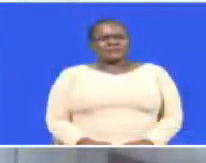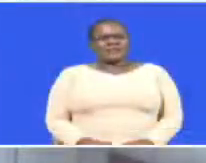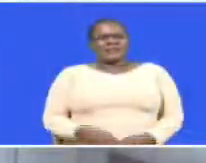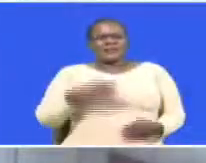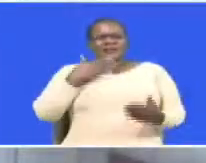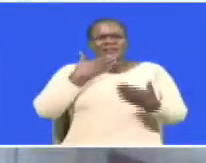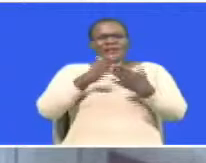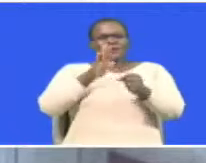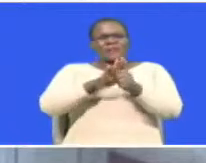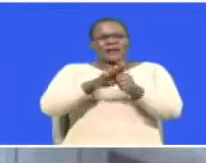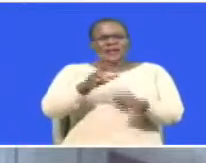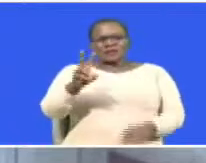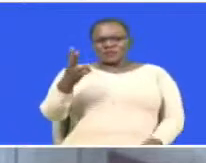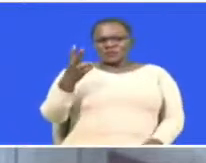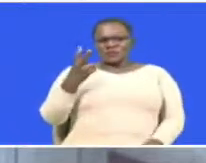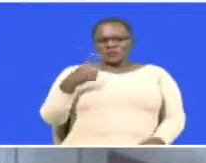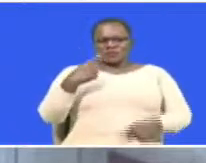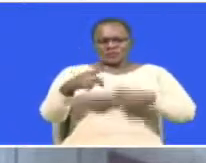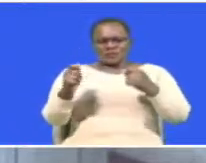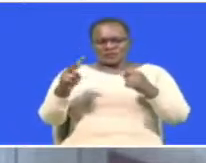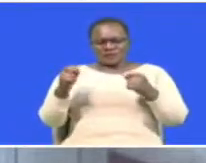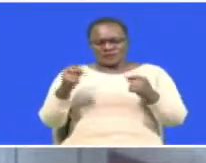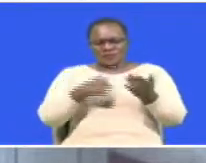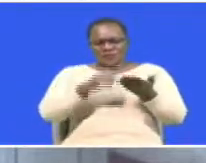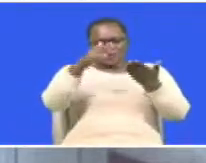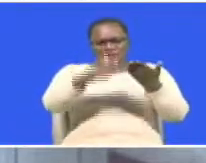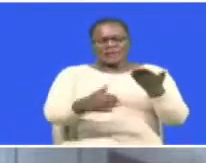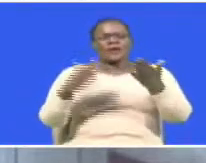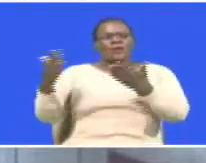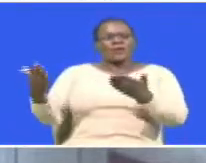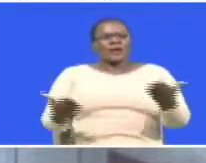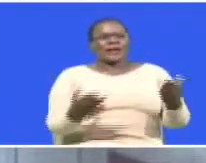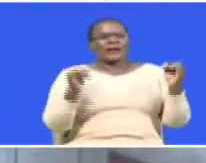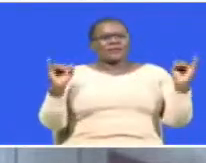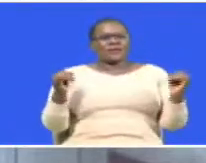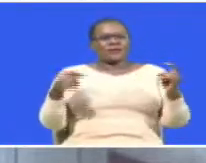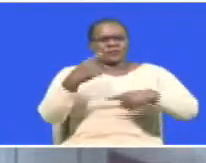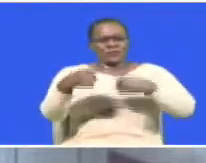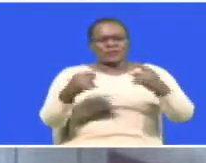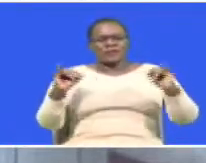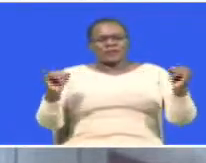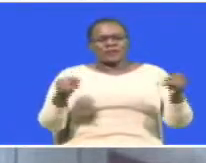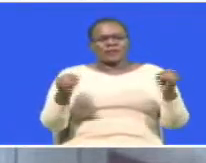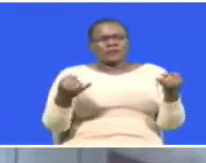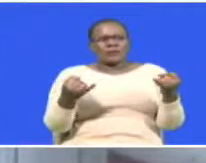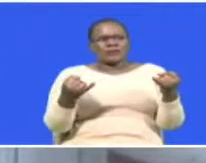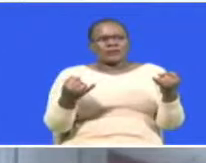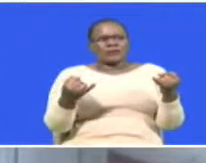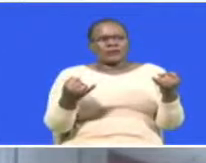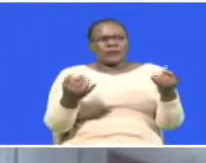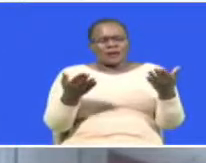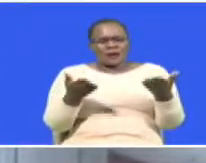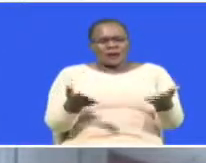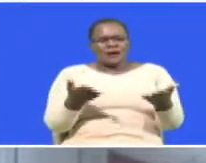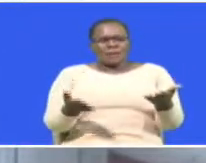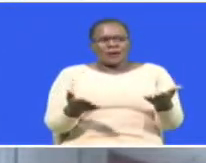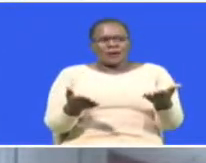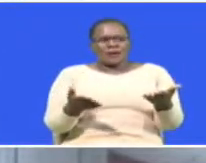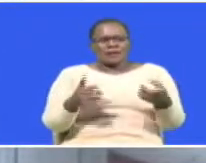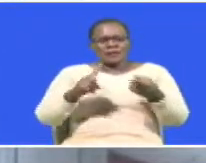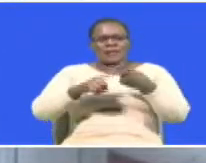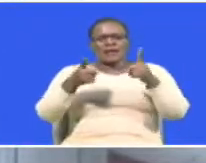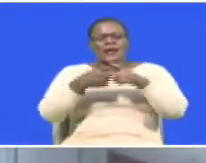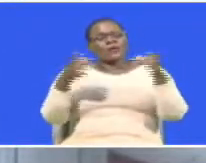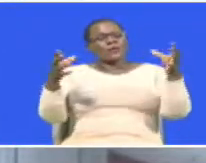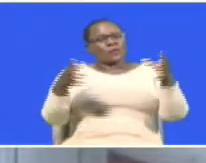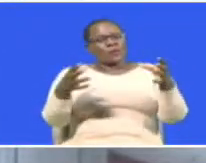Na asante mtazamaji kwa kuendelea kutazama KTN leo weekendi. Karibu tuendelee kwenye taarifa ya kutia shime hapa katika kampuni ya Standard.